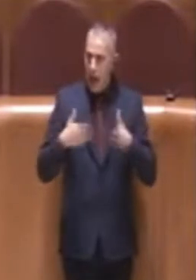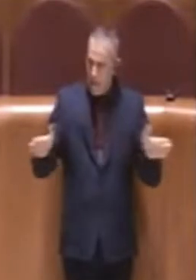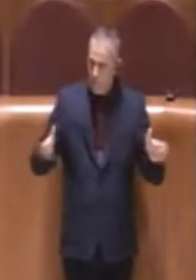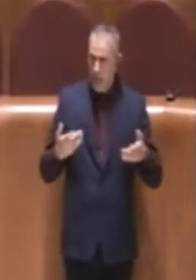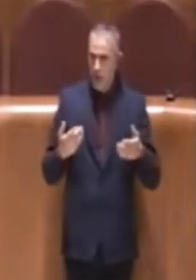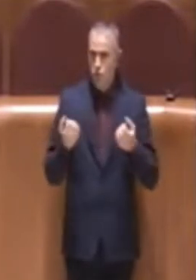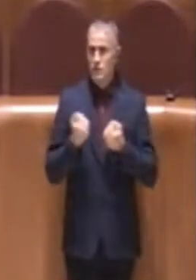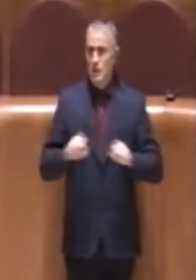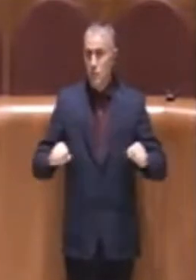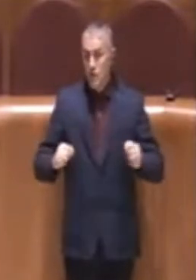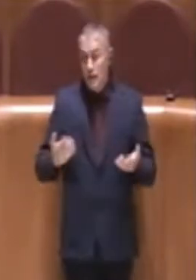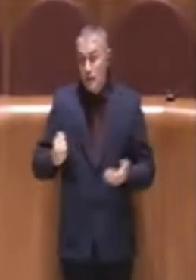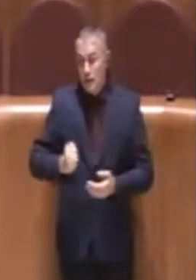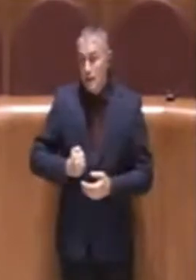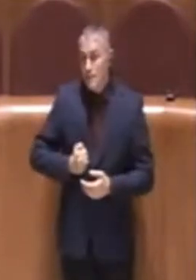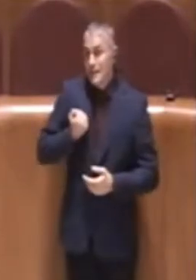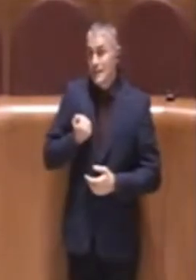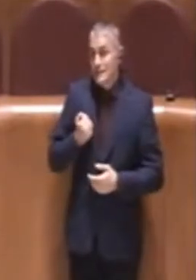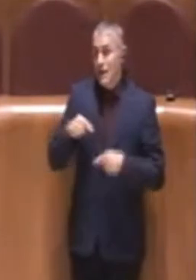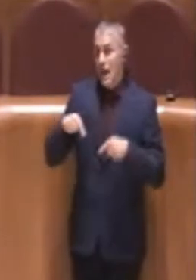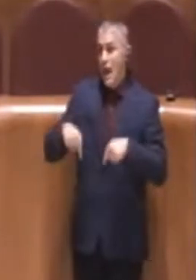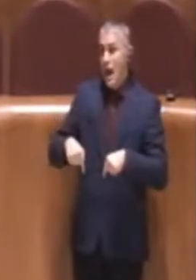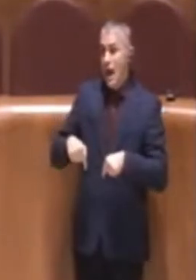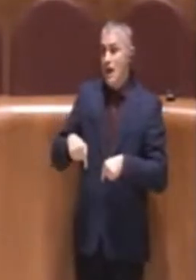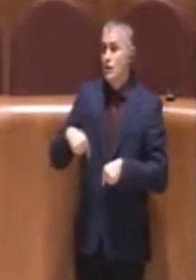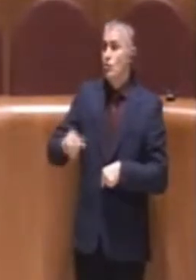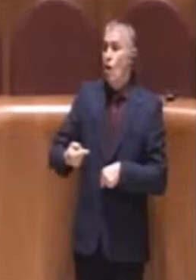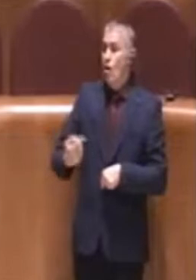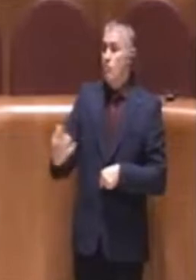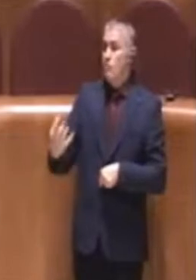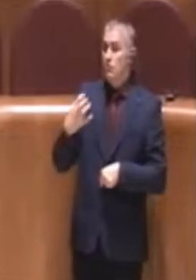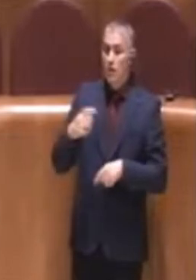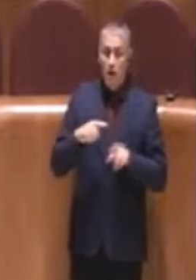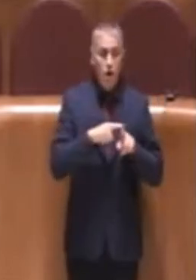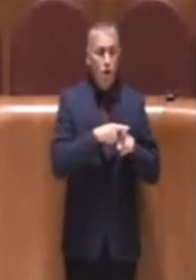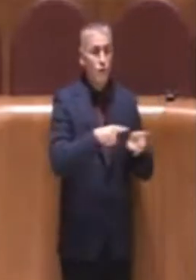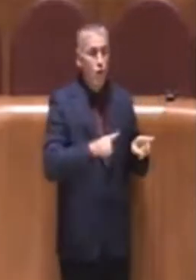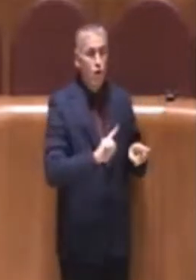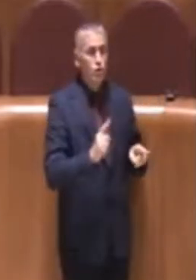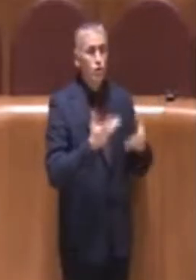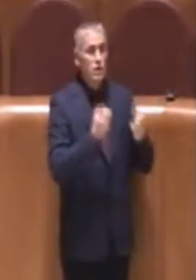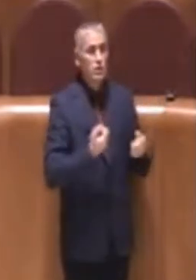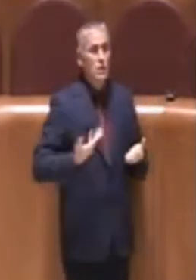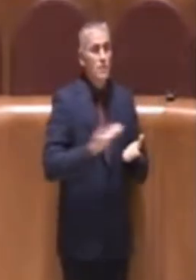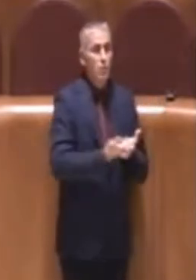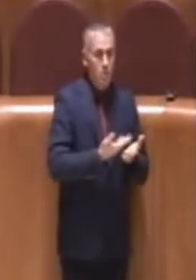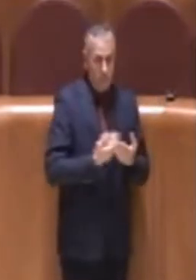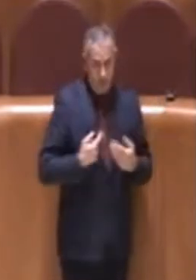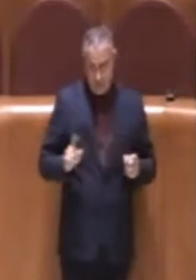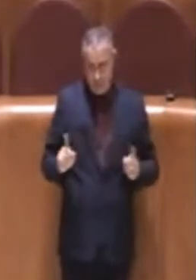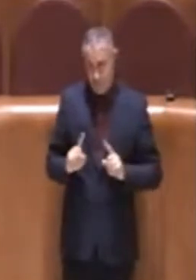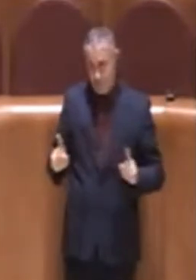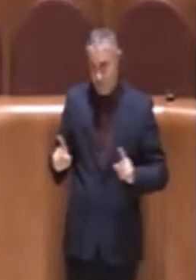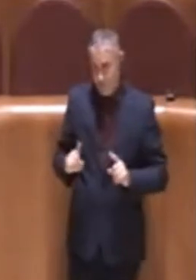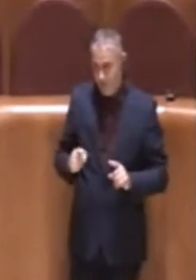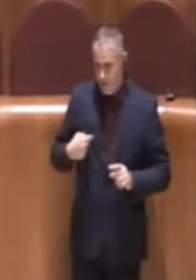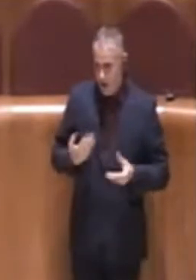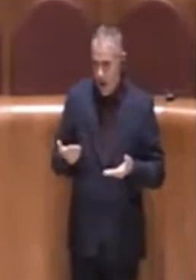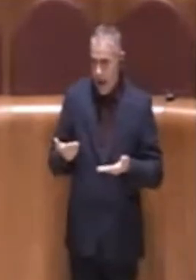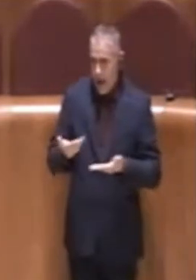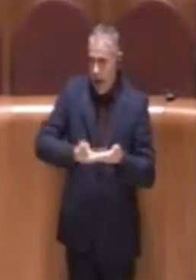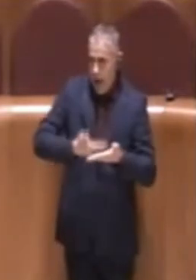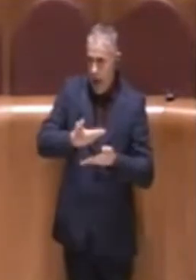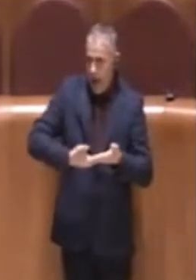quindi mi dispiace che in quest'aula si venga poi a dire che noi non accettiamo le proposte tanto è vero che questi atti che io ho